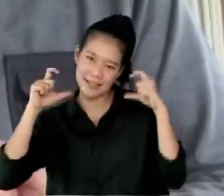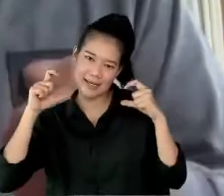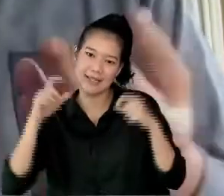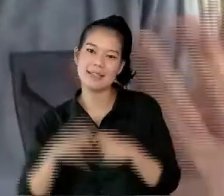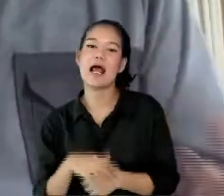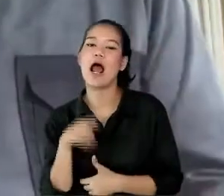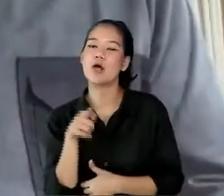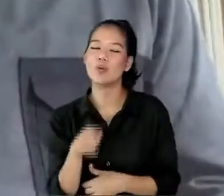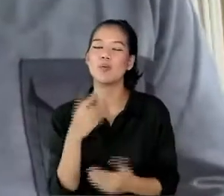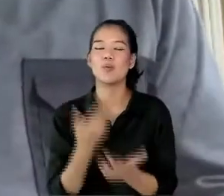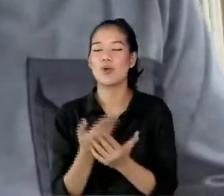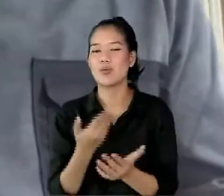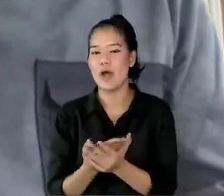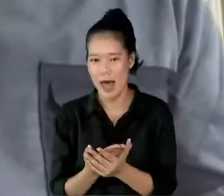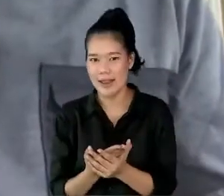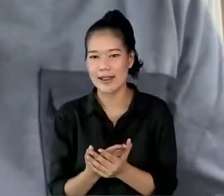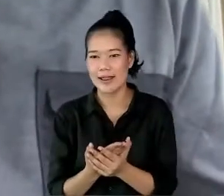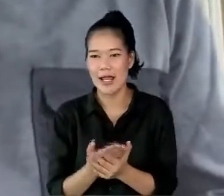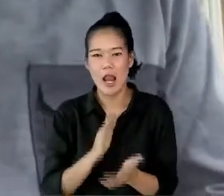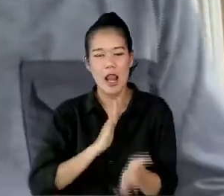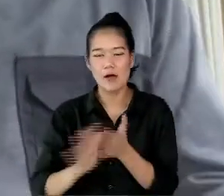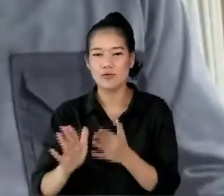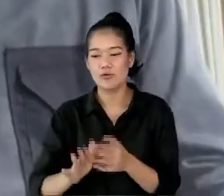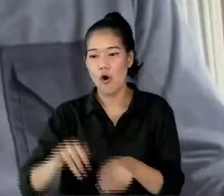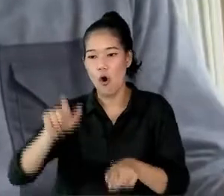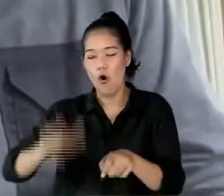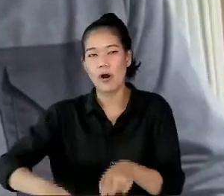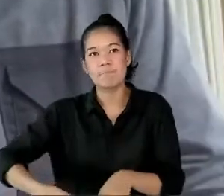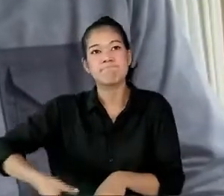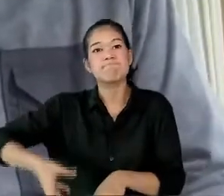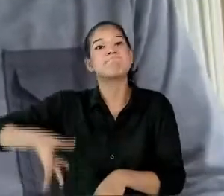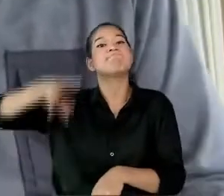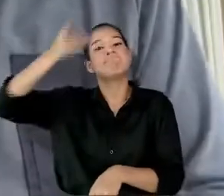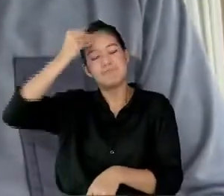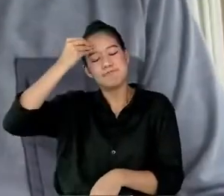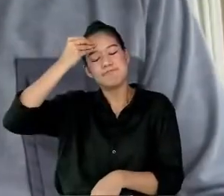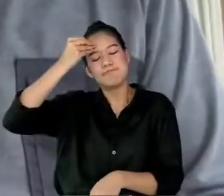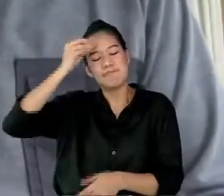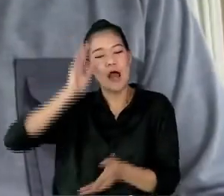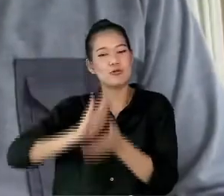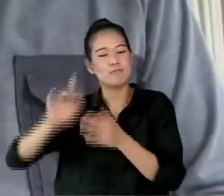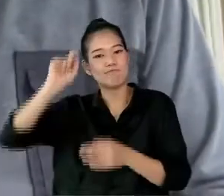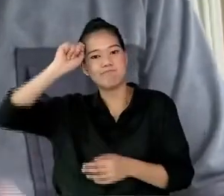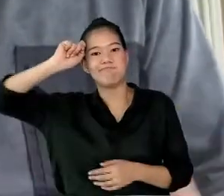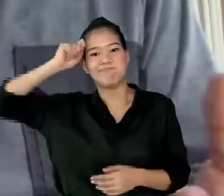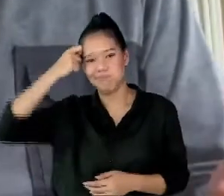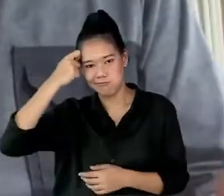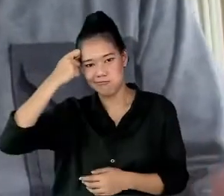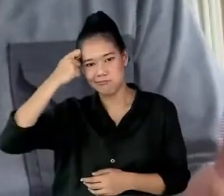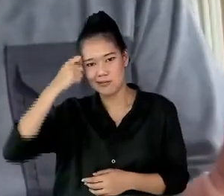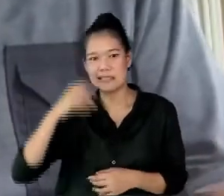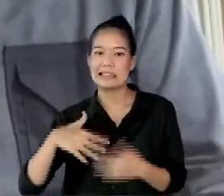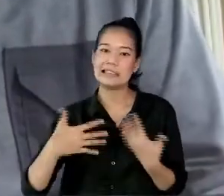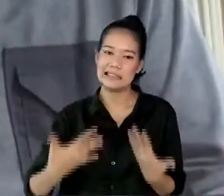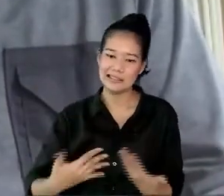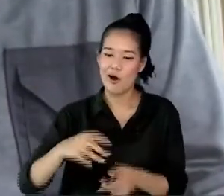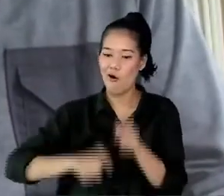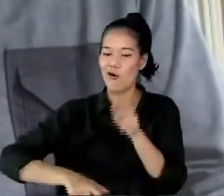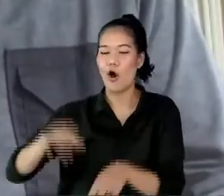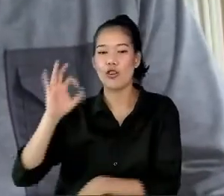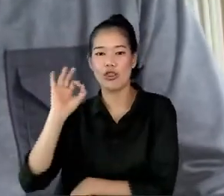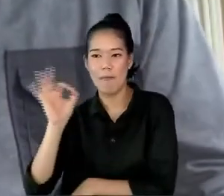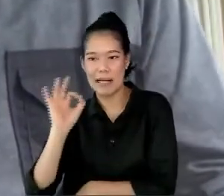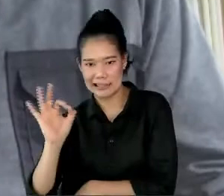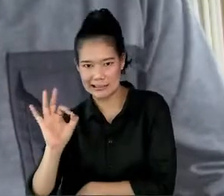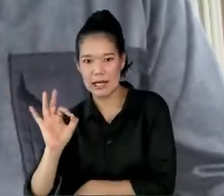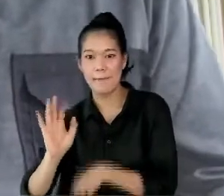ini mudah-mudahan bisa langsung nancap dan menyadarkan semua orang gitu ya. Dan yang otomatis